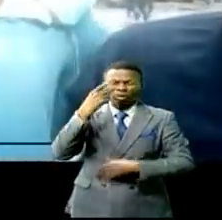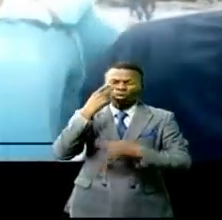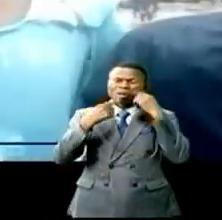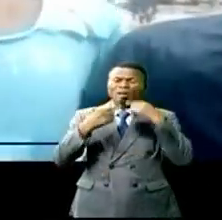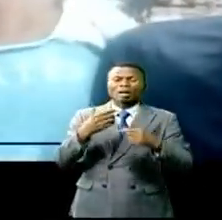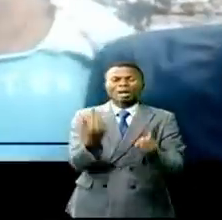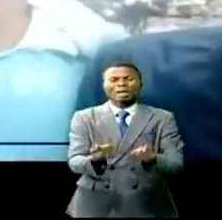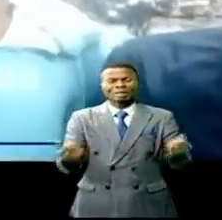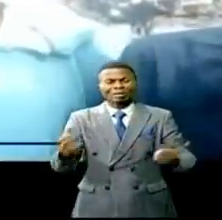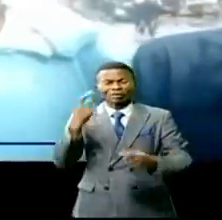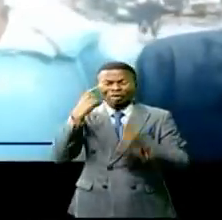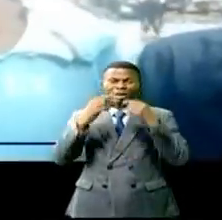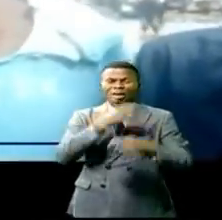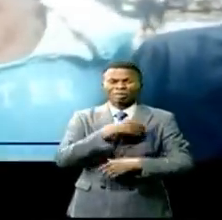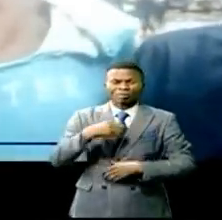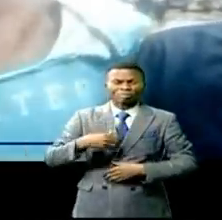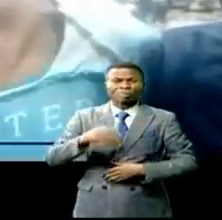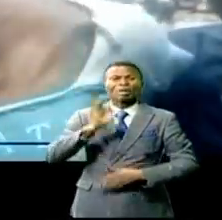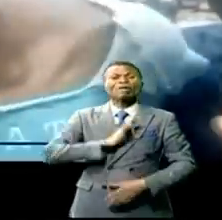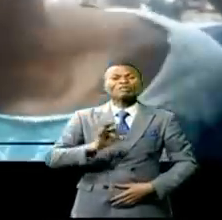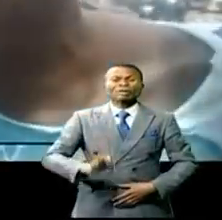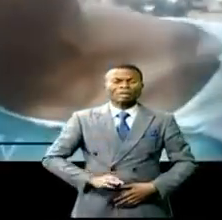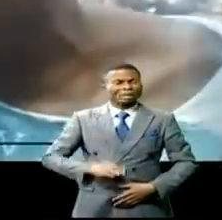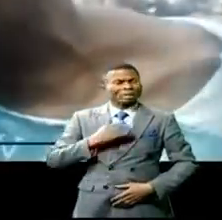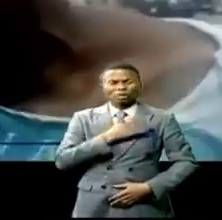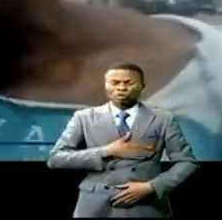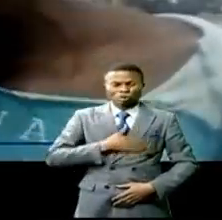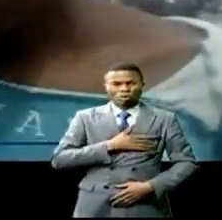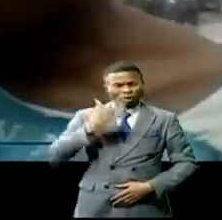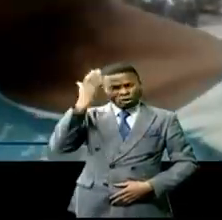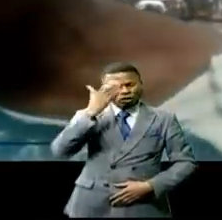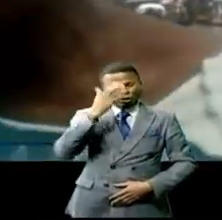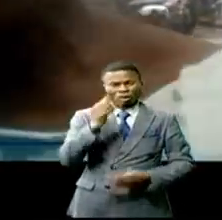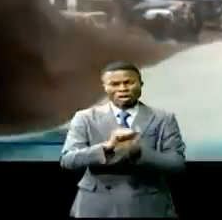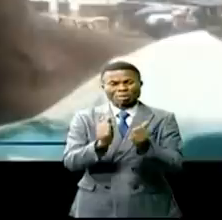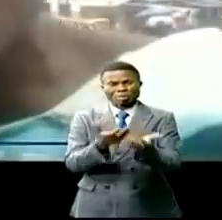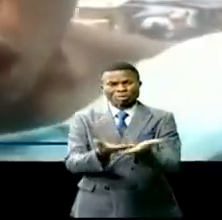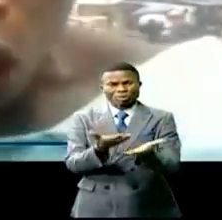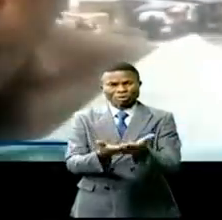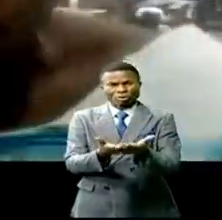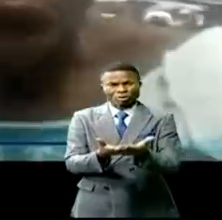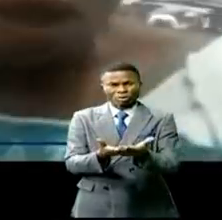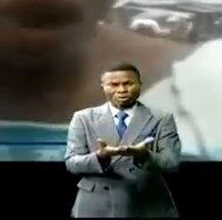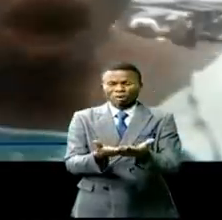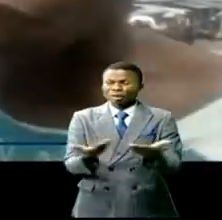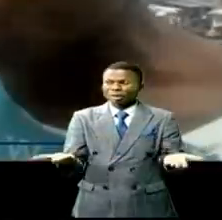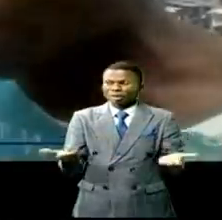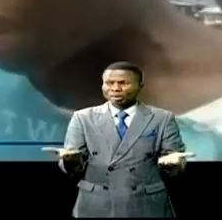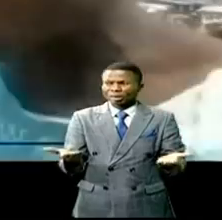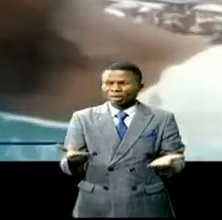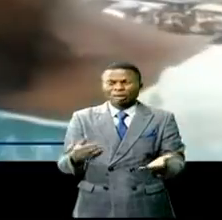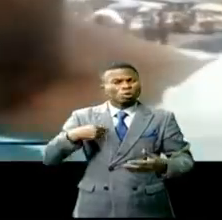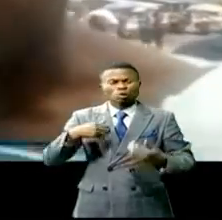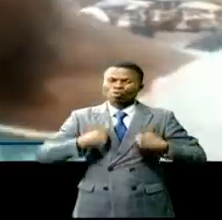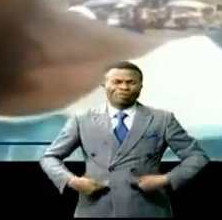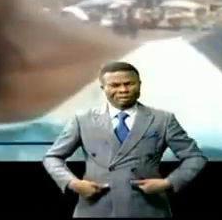les atolls 6 et kddi a fait la bise au vent qui va lui colle aux dents l'ennemi la vie soit mon mémoire de